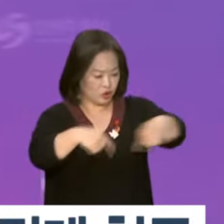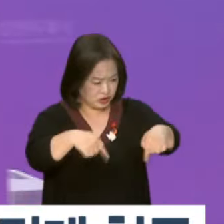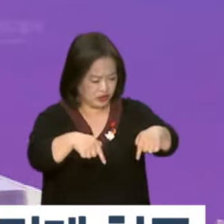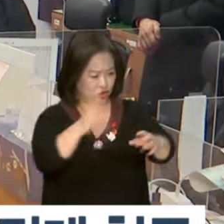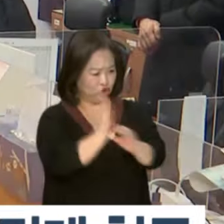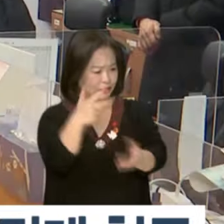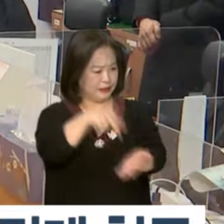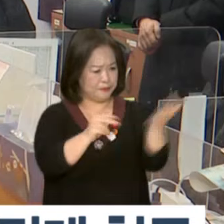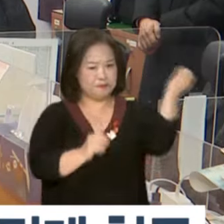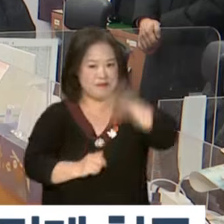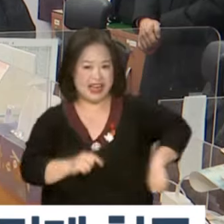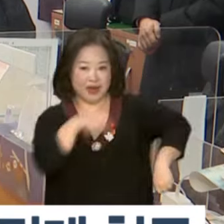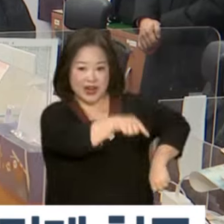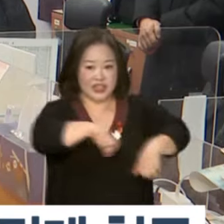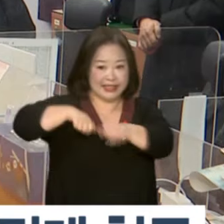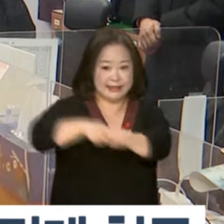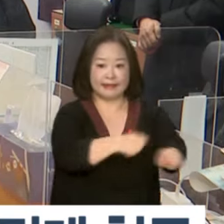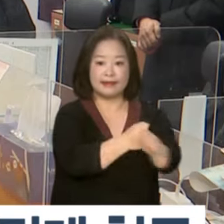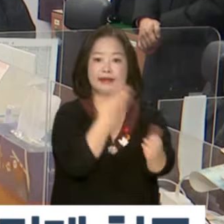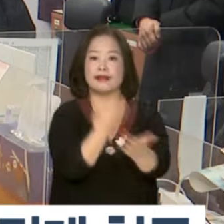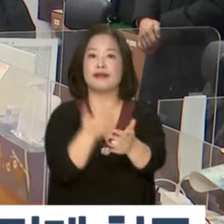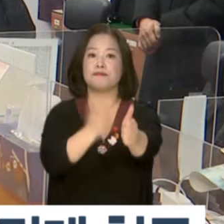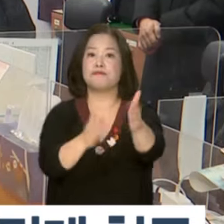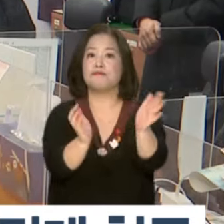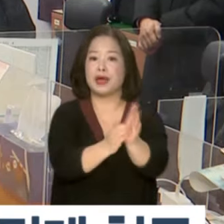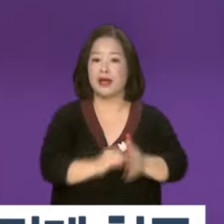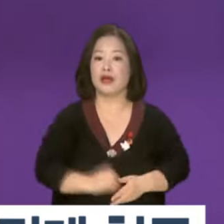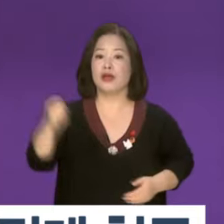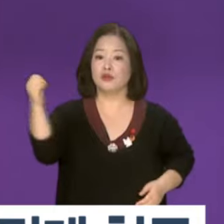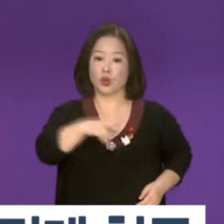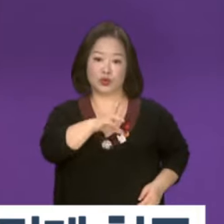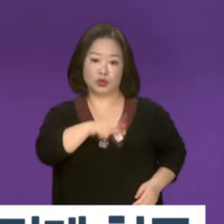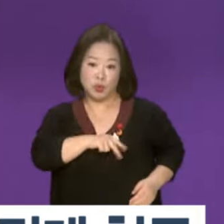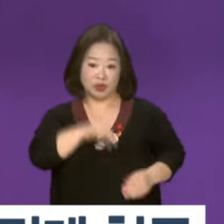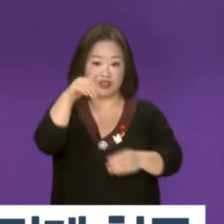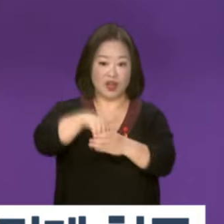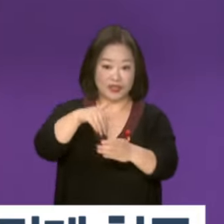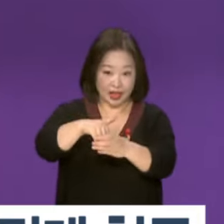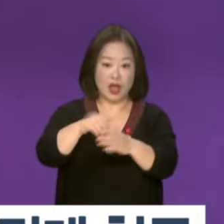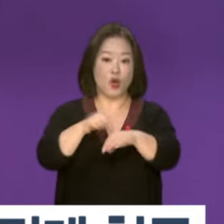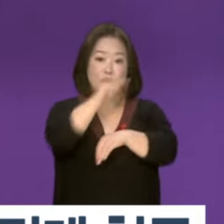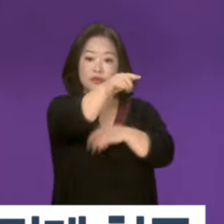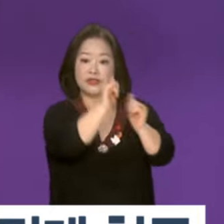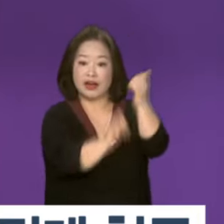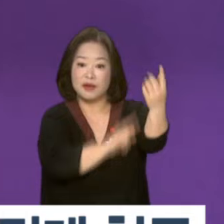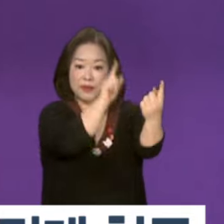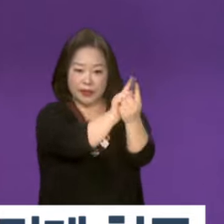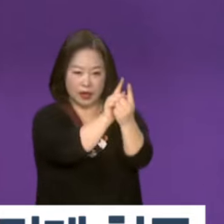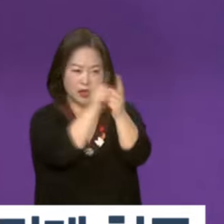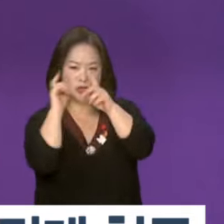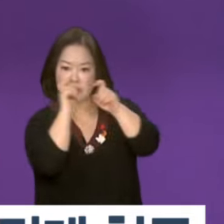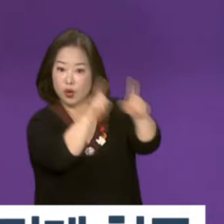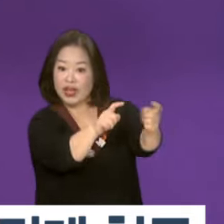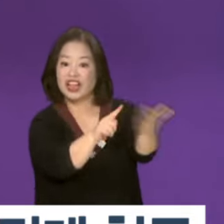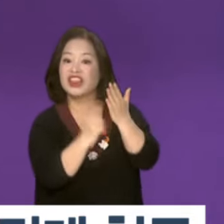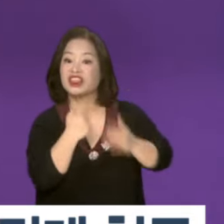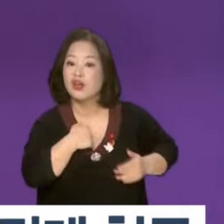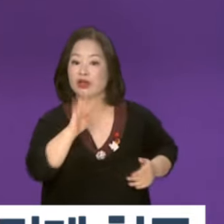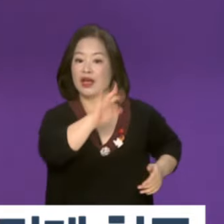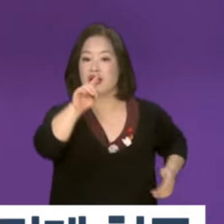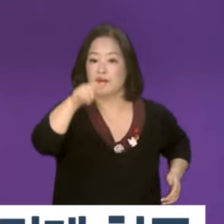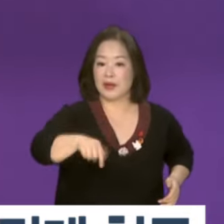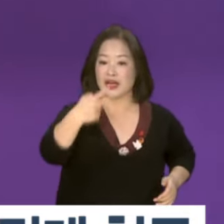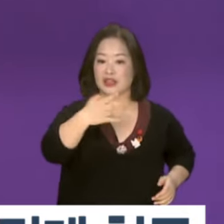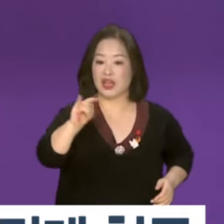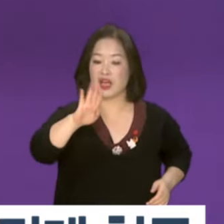위반으로 법무부의 중진계정 있습니다 또한 총선과 관련해 외부인과 접촉했다는 의혹에 불거진 박대범